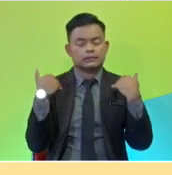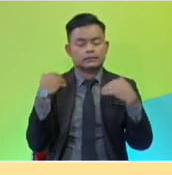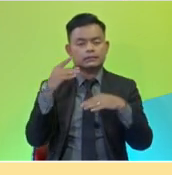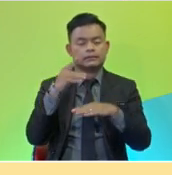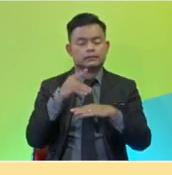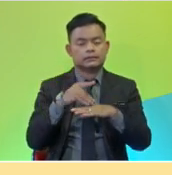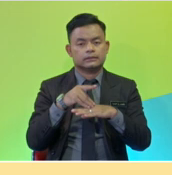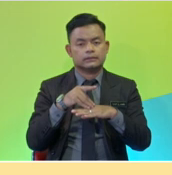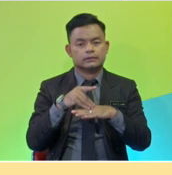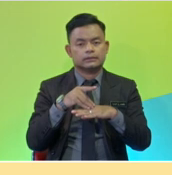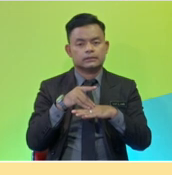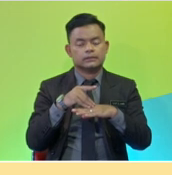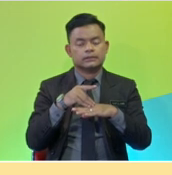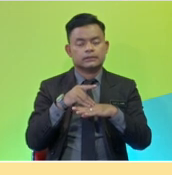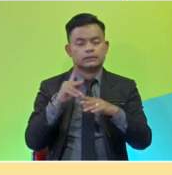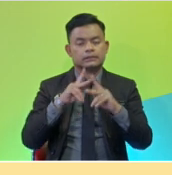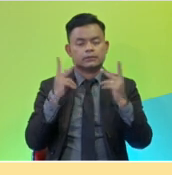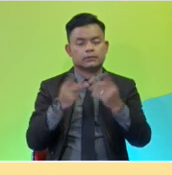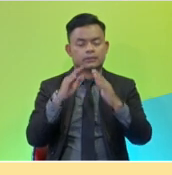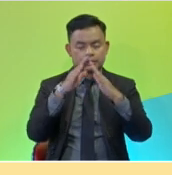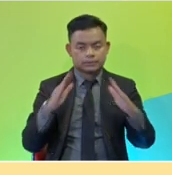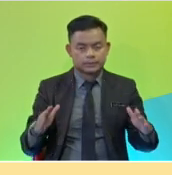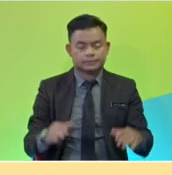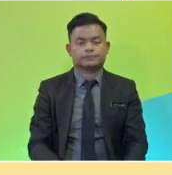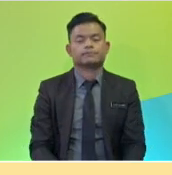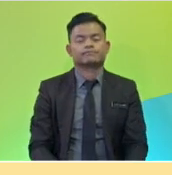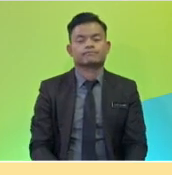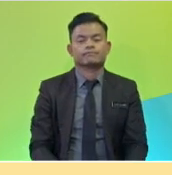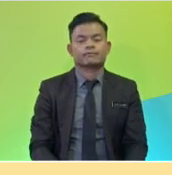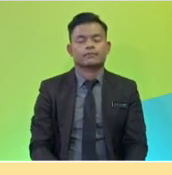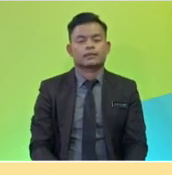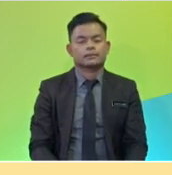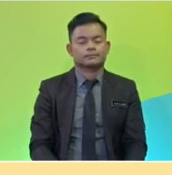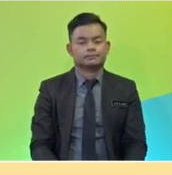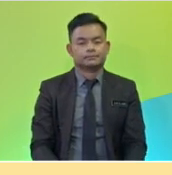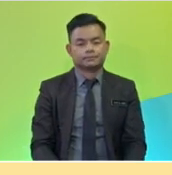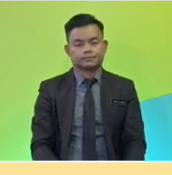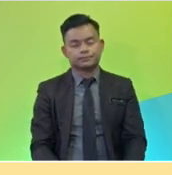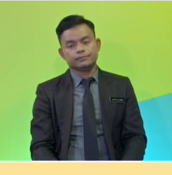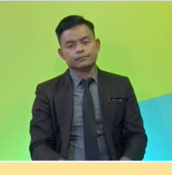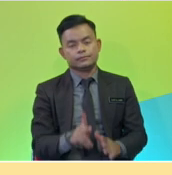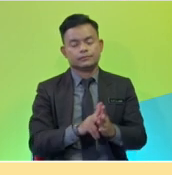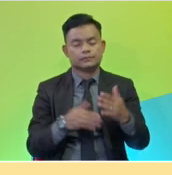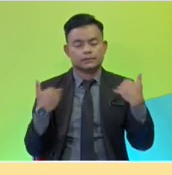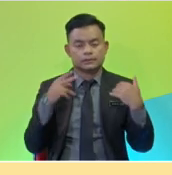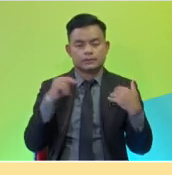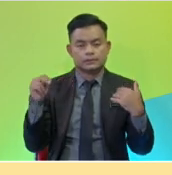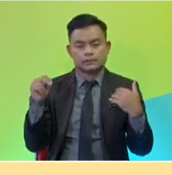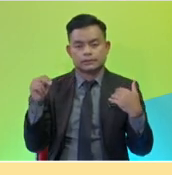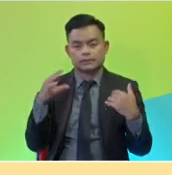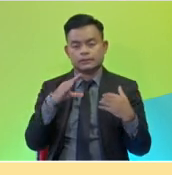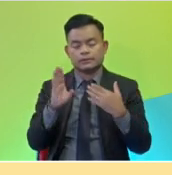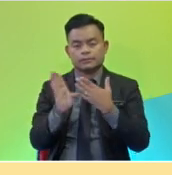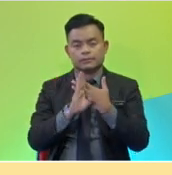kedudukan ataupun suasana satu perkara di mana bahaya pula ialah sesuatu yang dapat mendatangkan